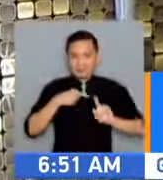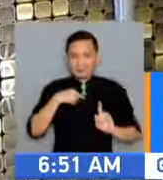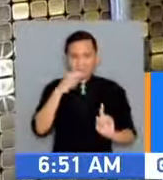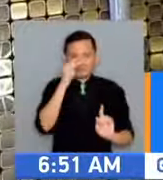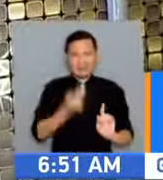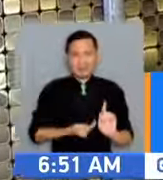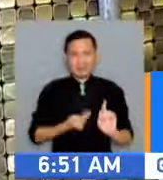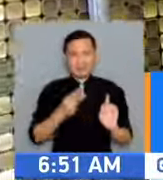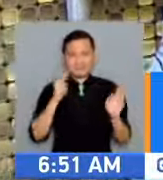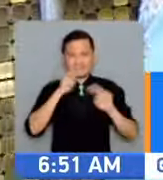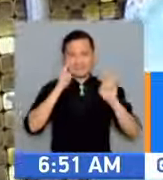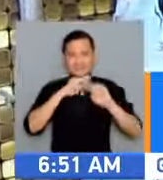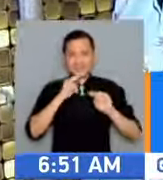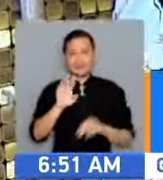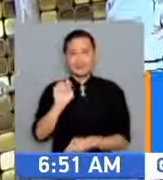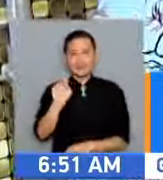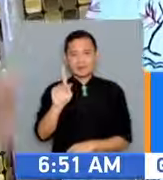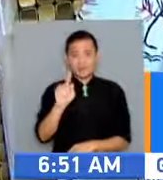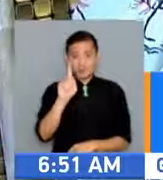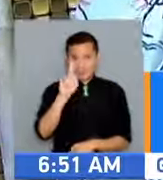Isa pa, isa pa. Ayan na.